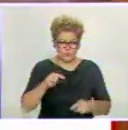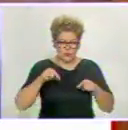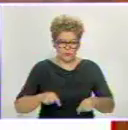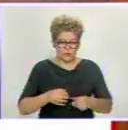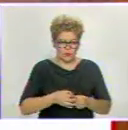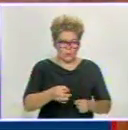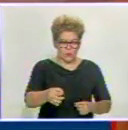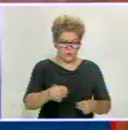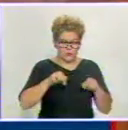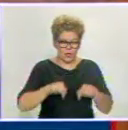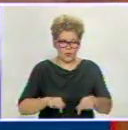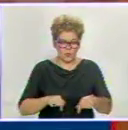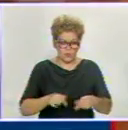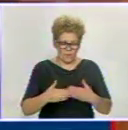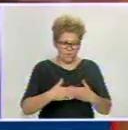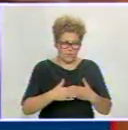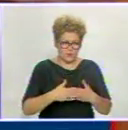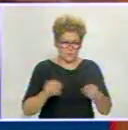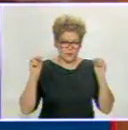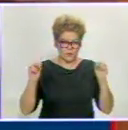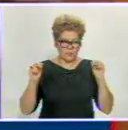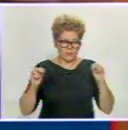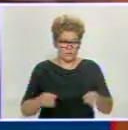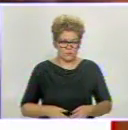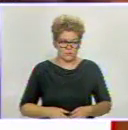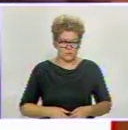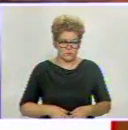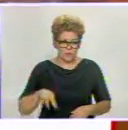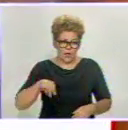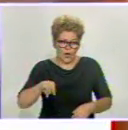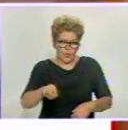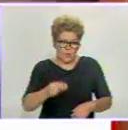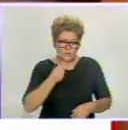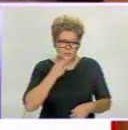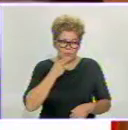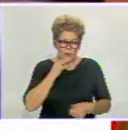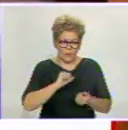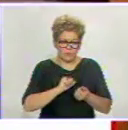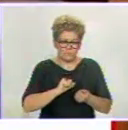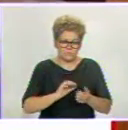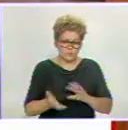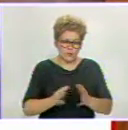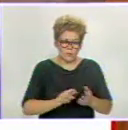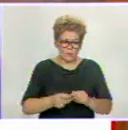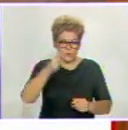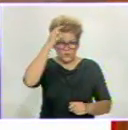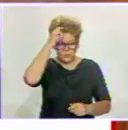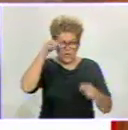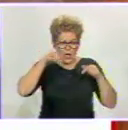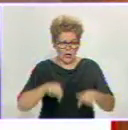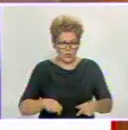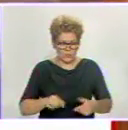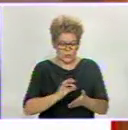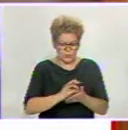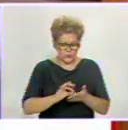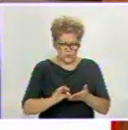nu pot să iau vis-a-vis de domnul profesor. Dacă dânsa bănuiesc că a mers direct la poliție, nu știu, poate la inspectorat, dar în momentul de față la mine nu există o